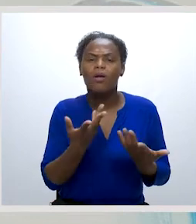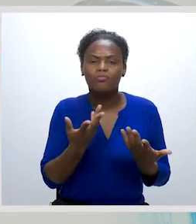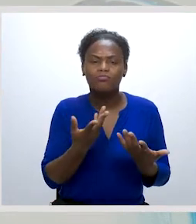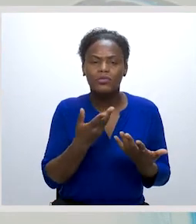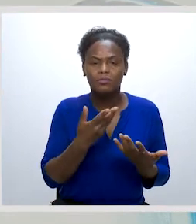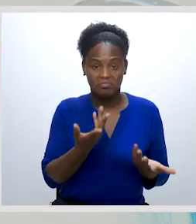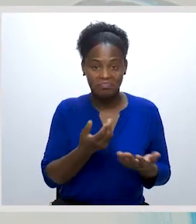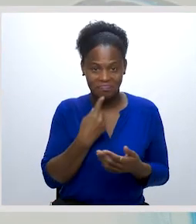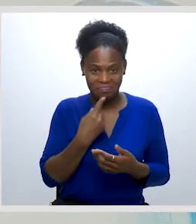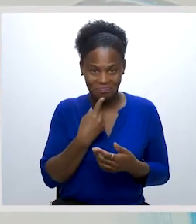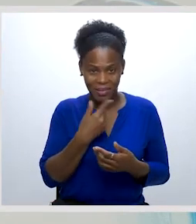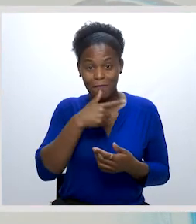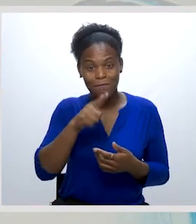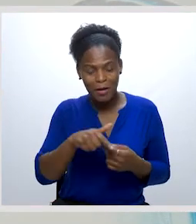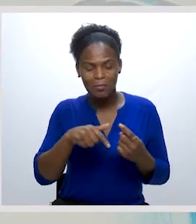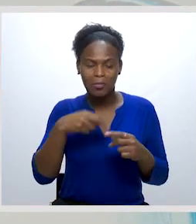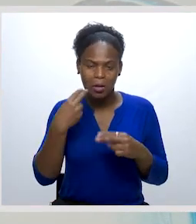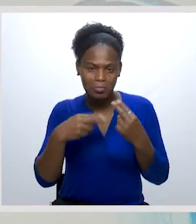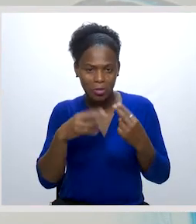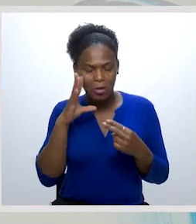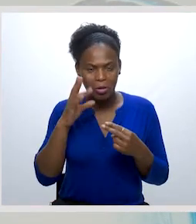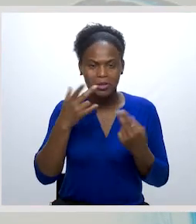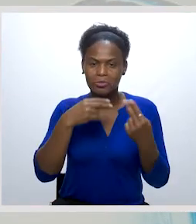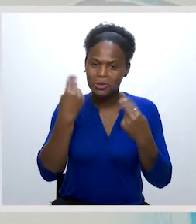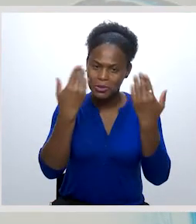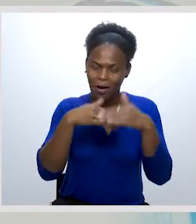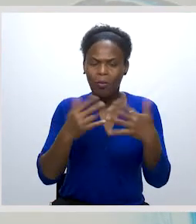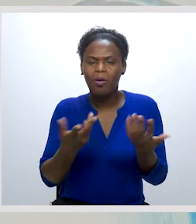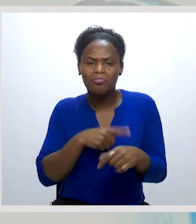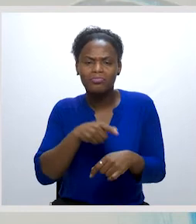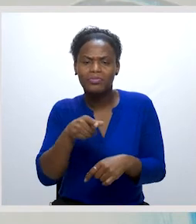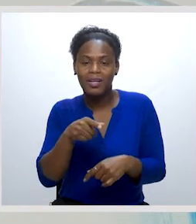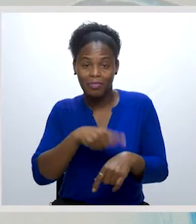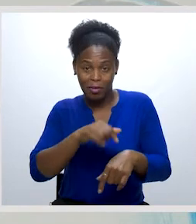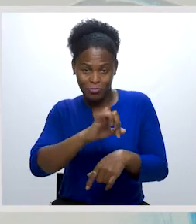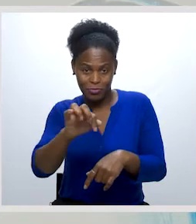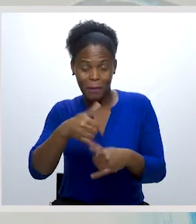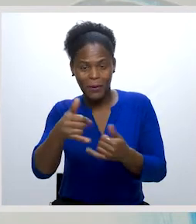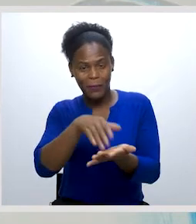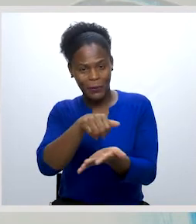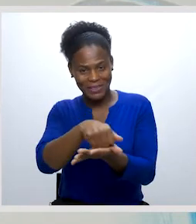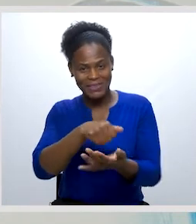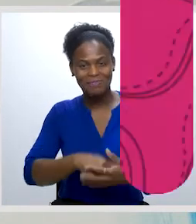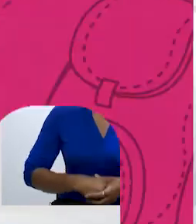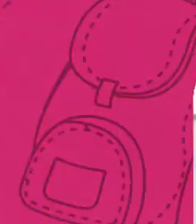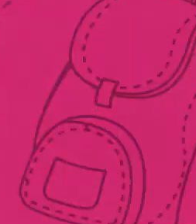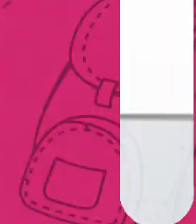prennent. Vous avez compris? Je vous laisse un peu de temps et après on corrige.